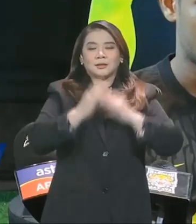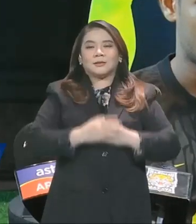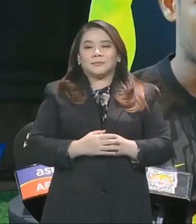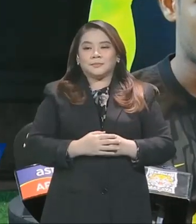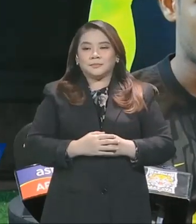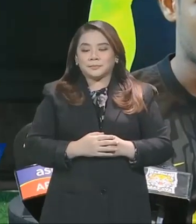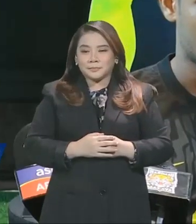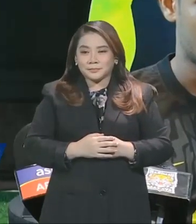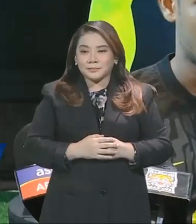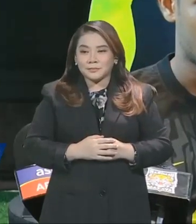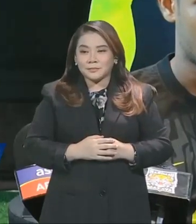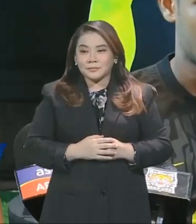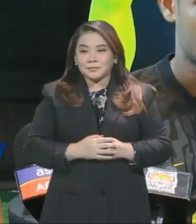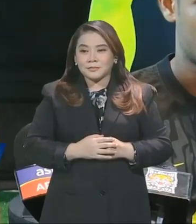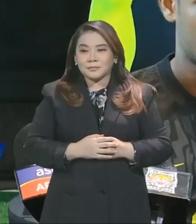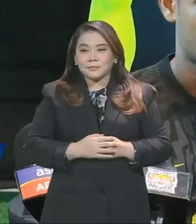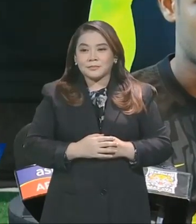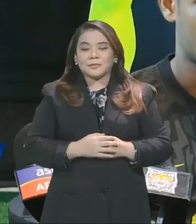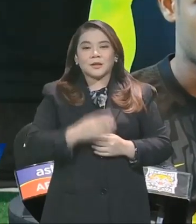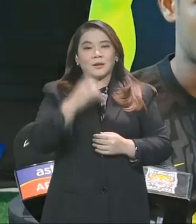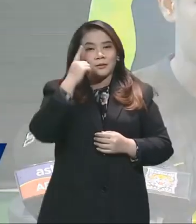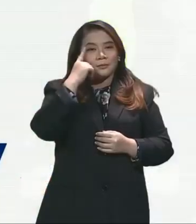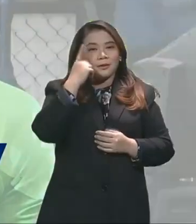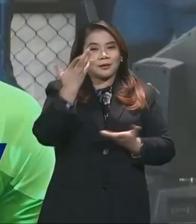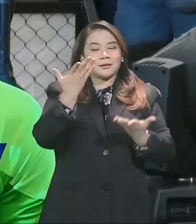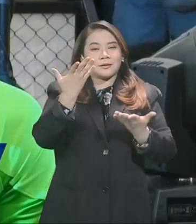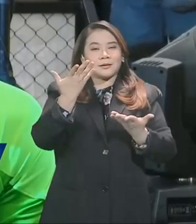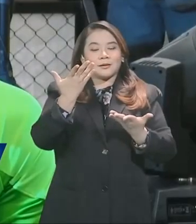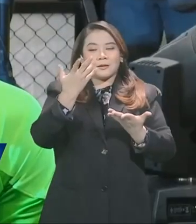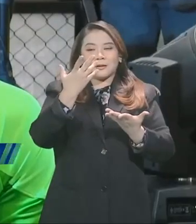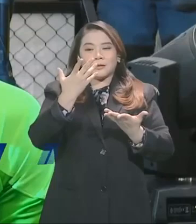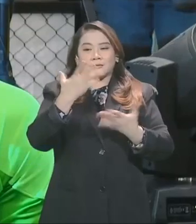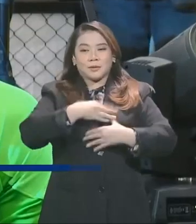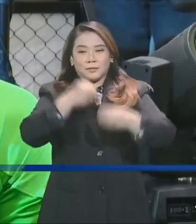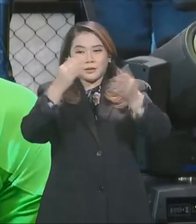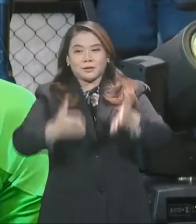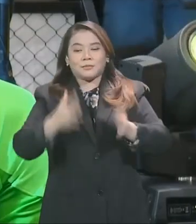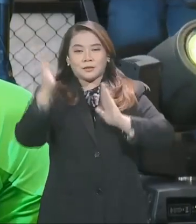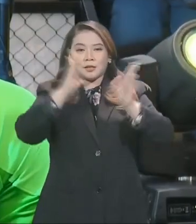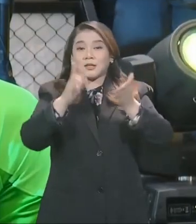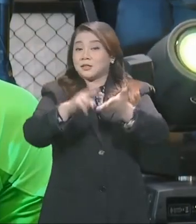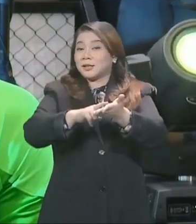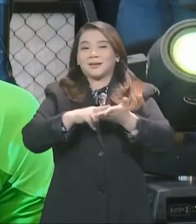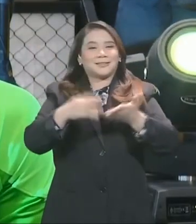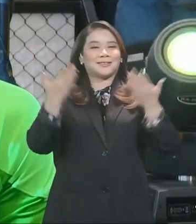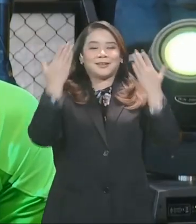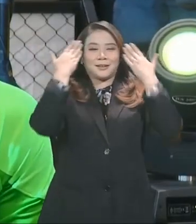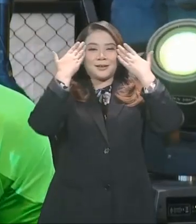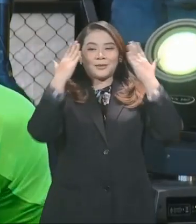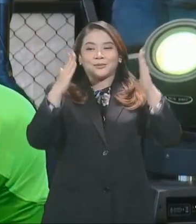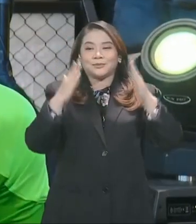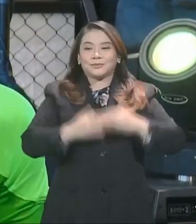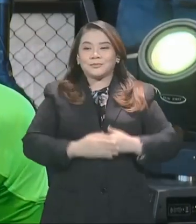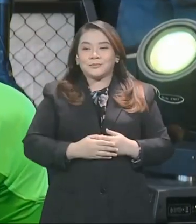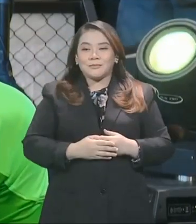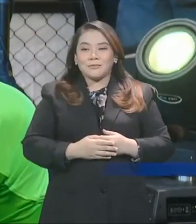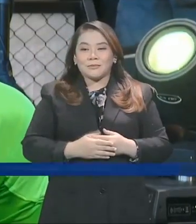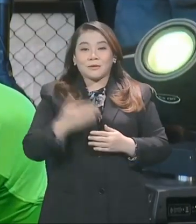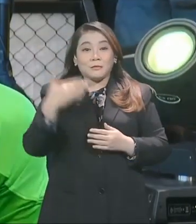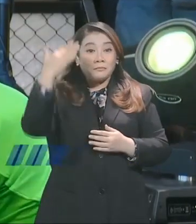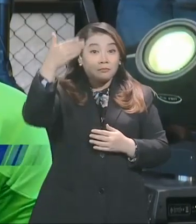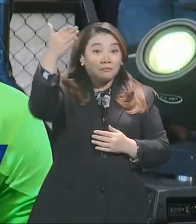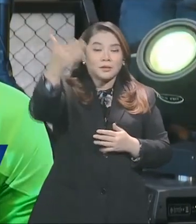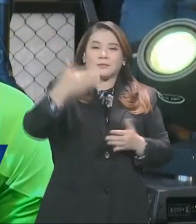juga di mata peminat-peminat Malaysia. Rezeki tu kita tak tahu. Depan hari mana